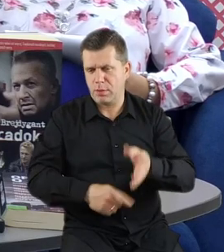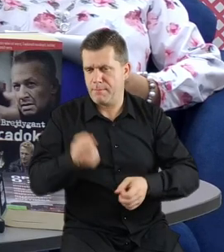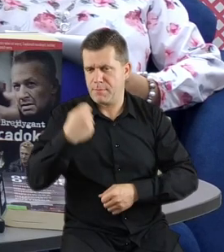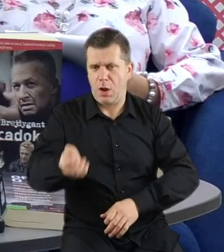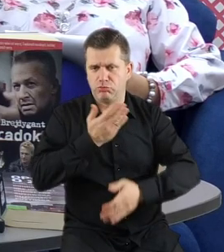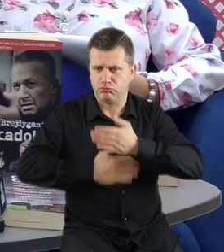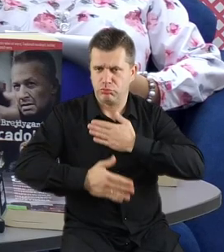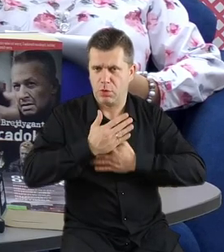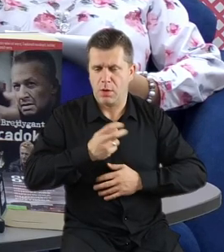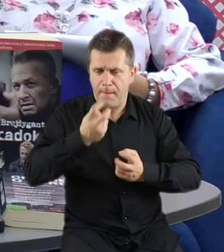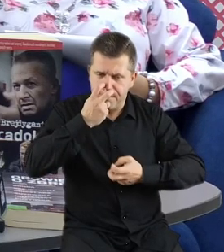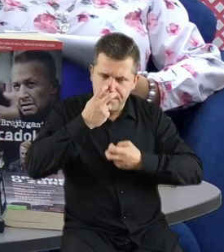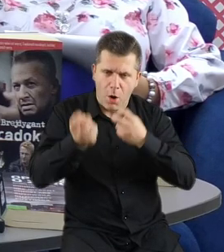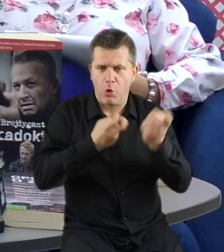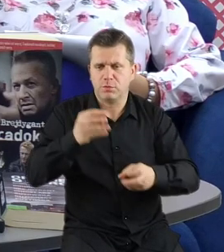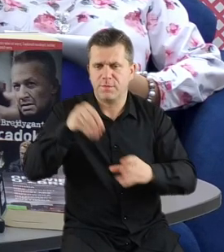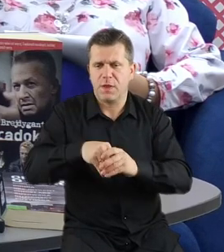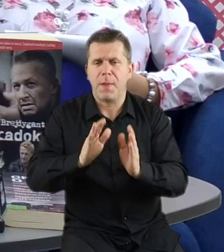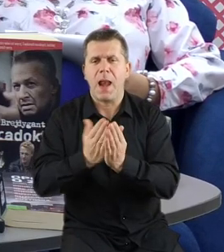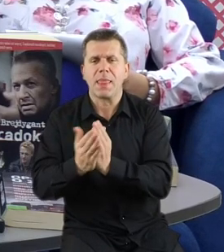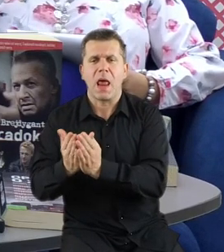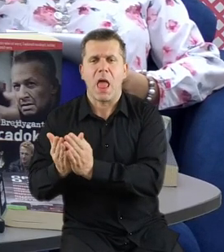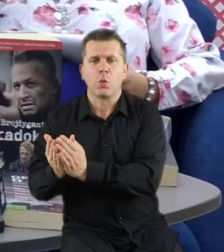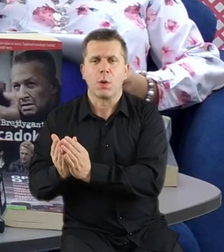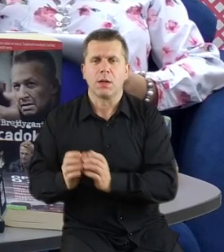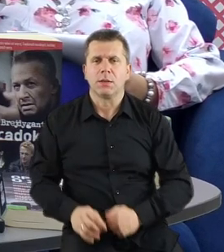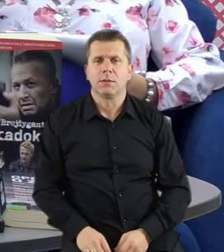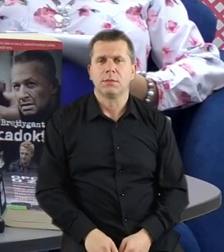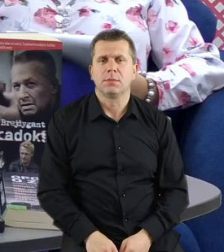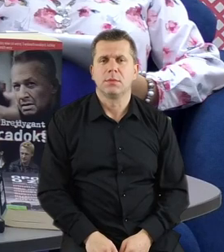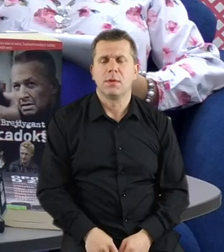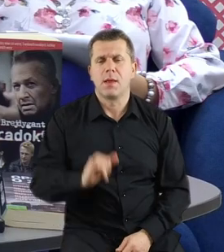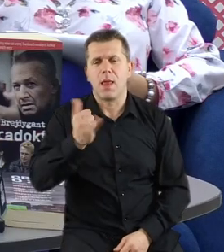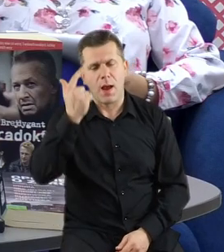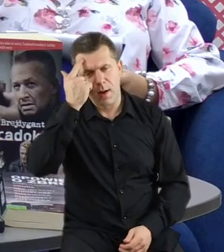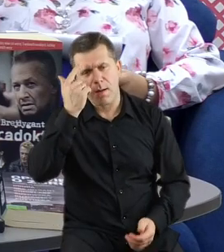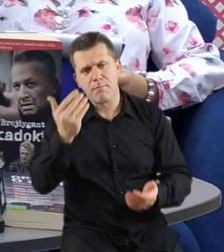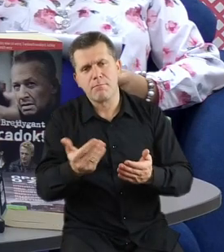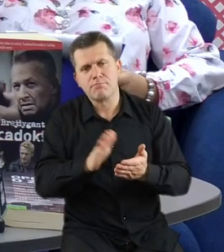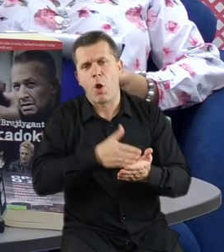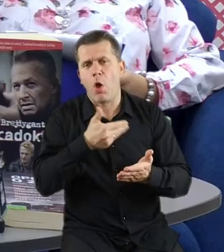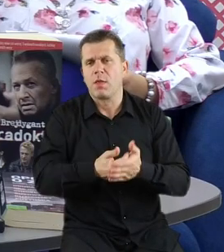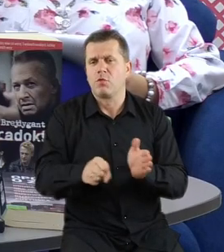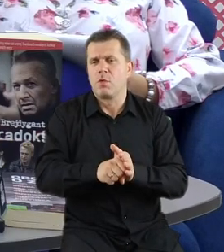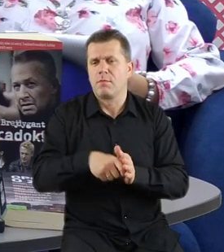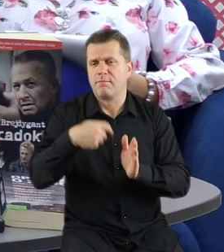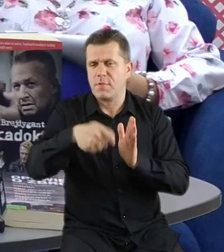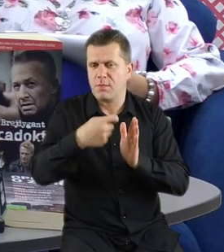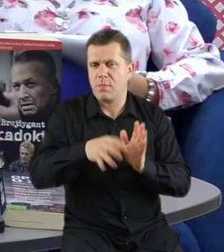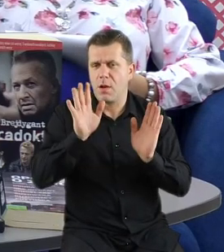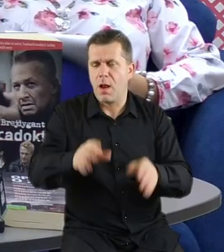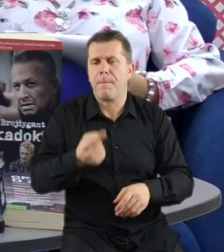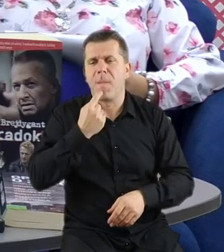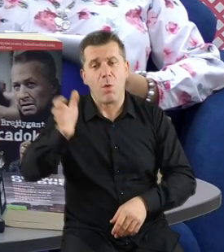cieszy, że poszukuje się w ogóle wśród literatury jakichś motywów do ekranizacji. Ale mało który autor może